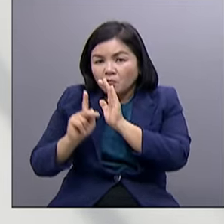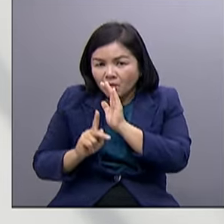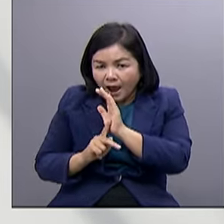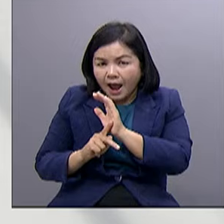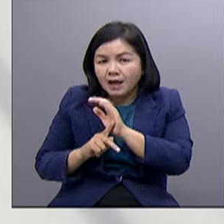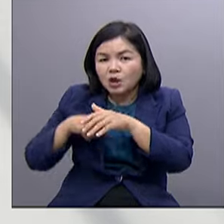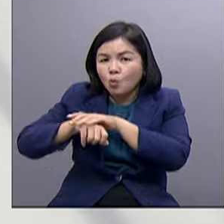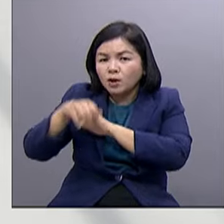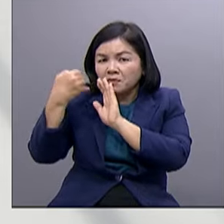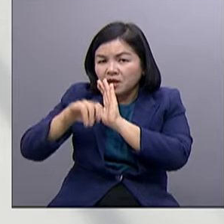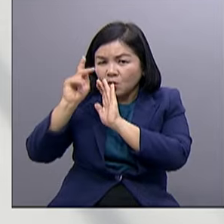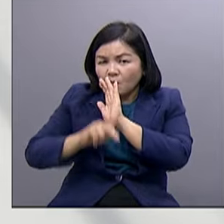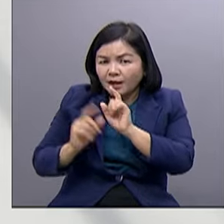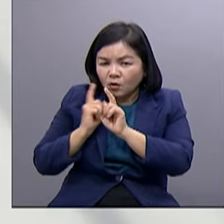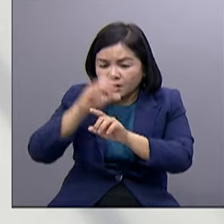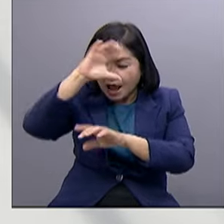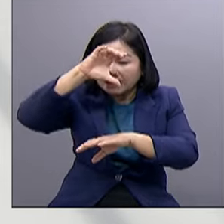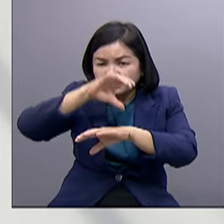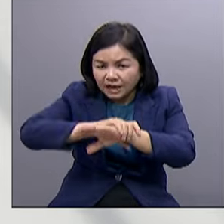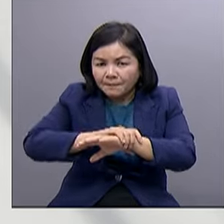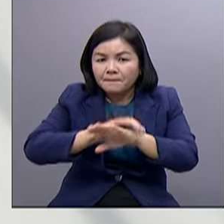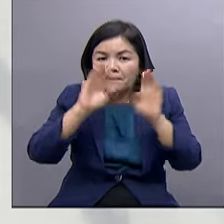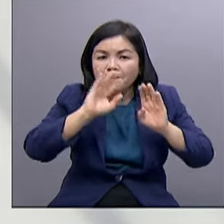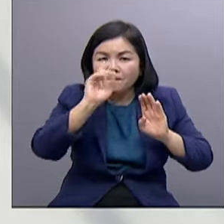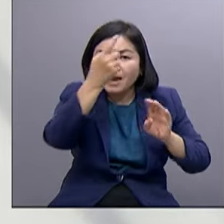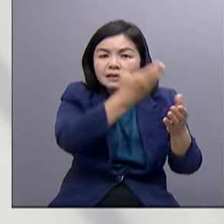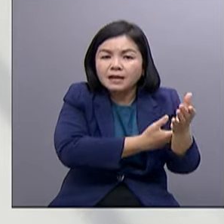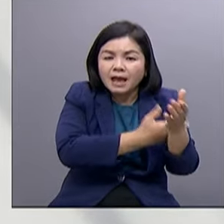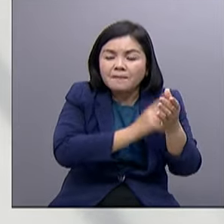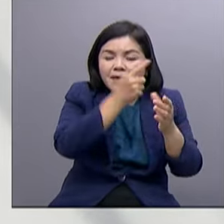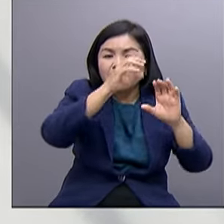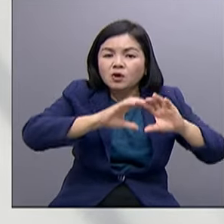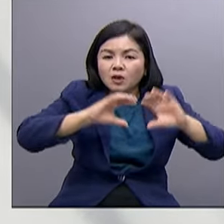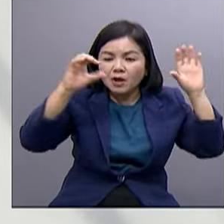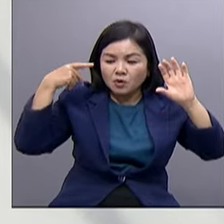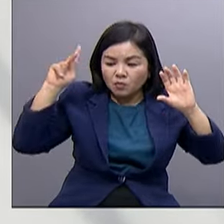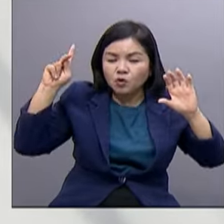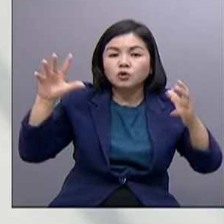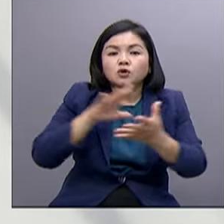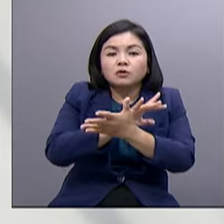งจังมากยิ่งขึ้นนะคะเพื่อที่ผลิตภัณฑ์ใหม่ๆมันจะได้ส่งผลดีต่อสังคมอย่างแท้จริงค่ะ